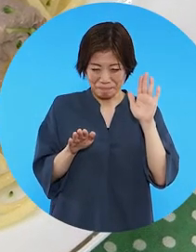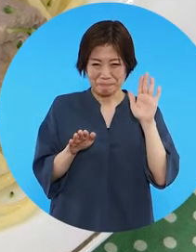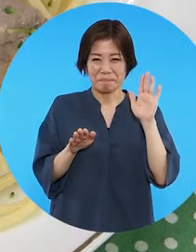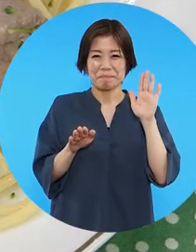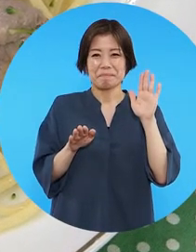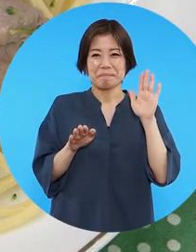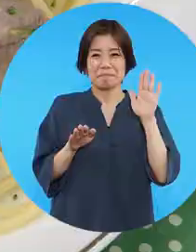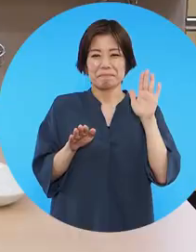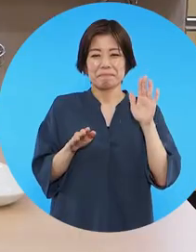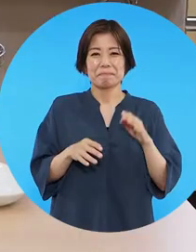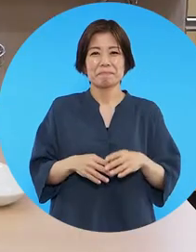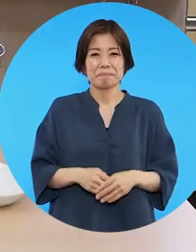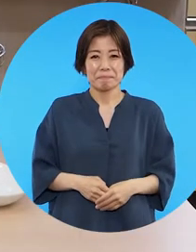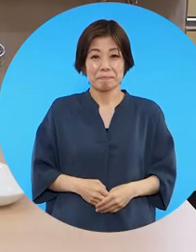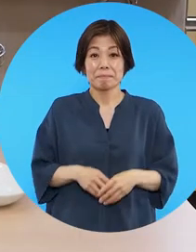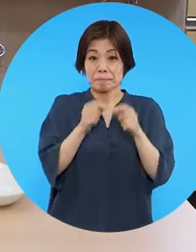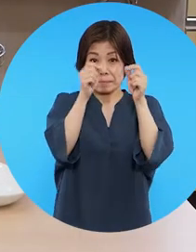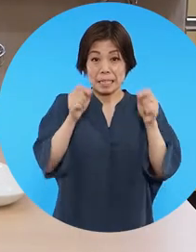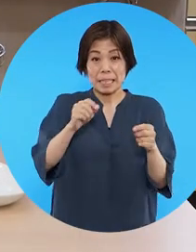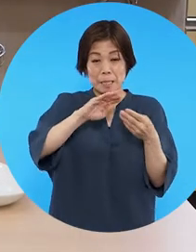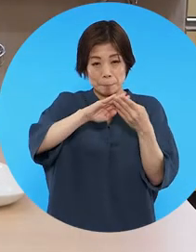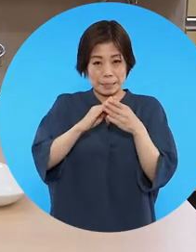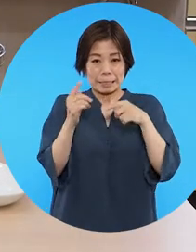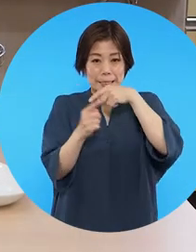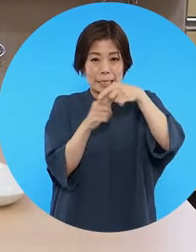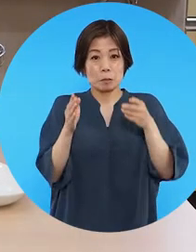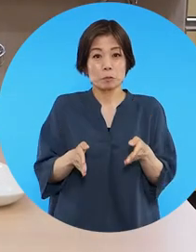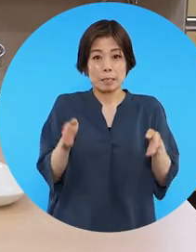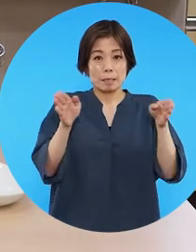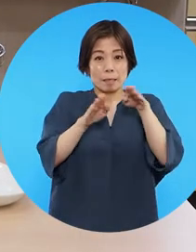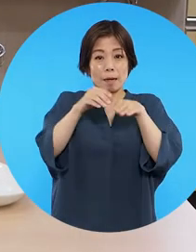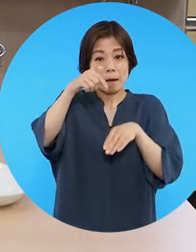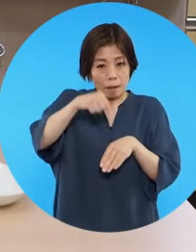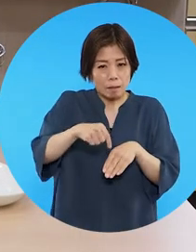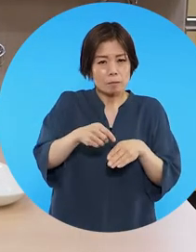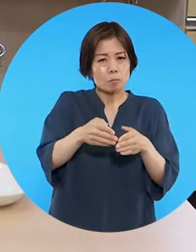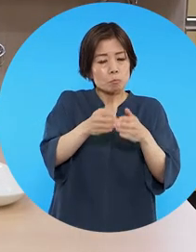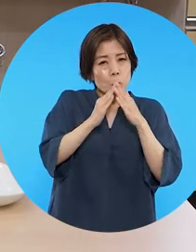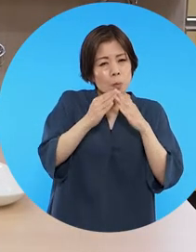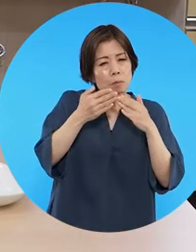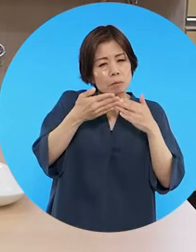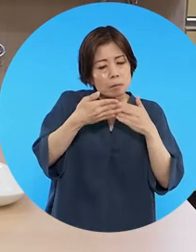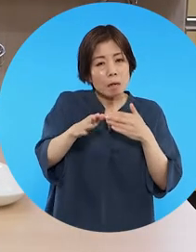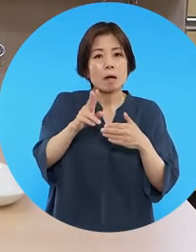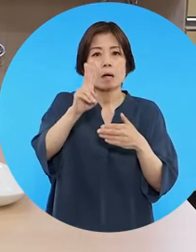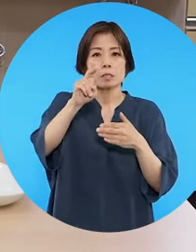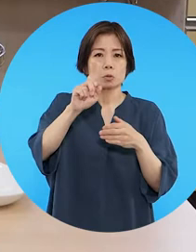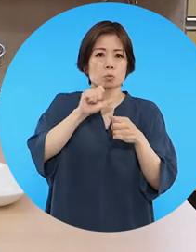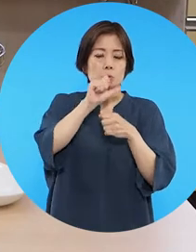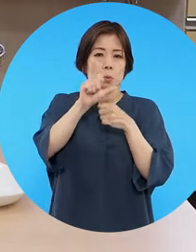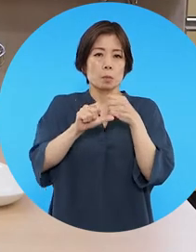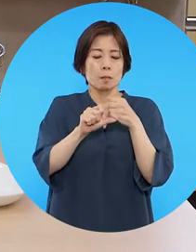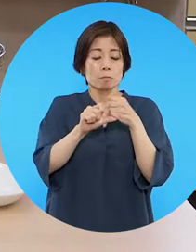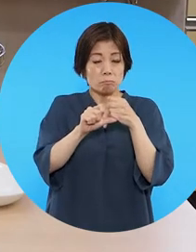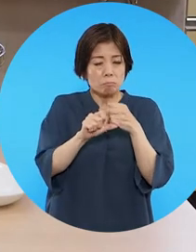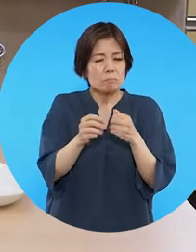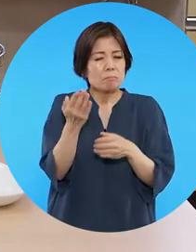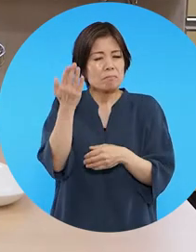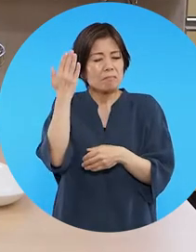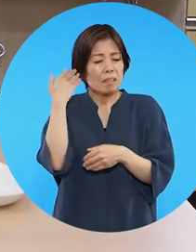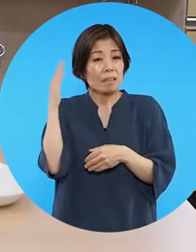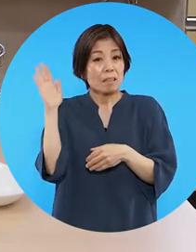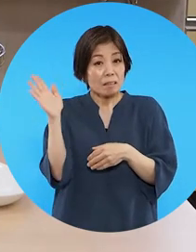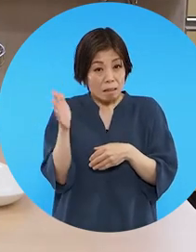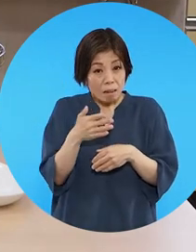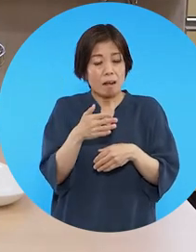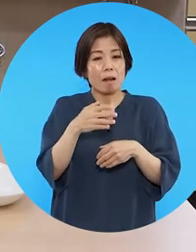。 関町リサイクルセンターでは開設してからもう25年経ちます。で、割と当初の